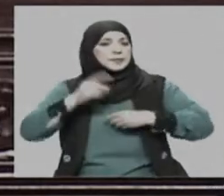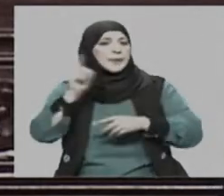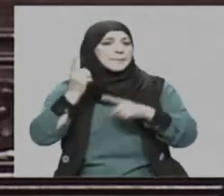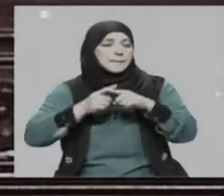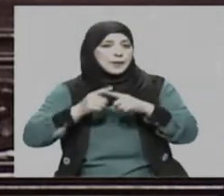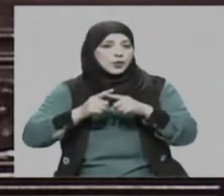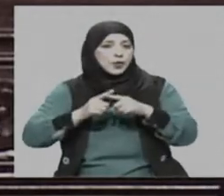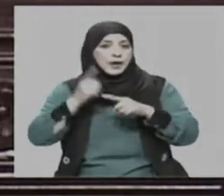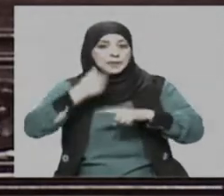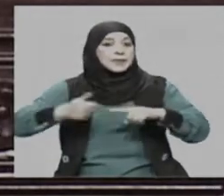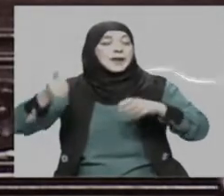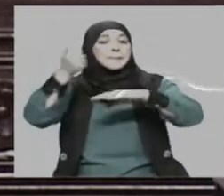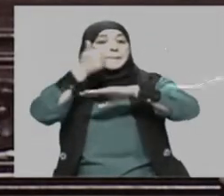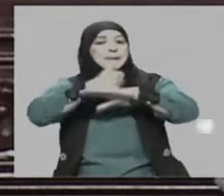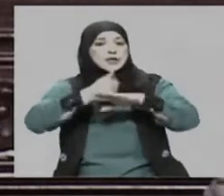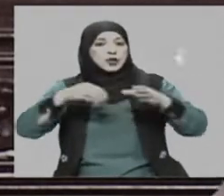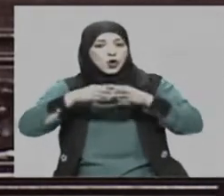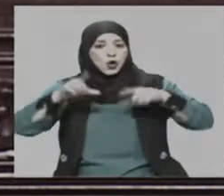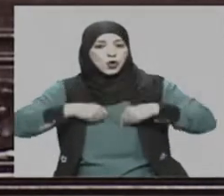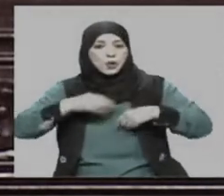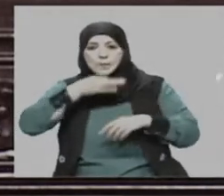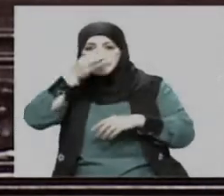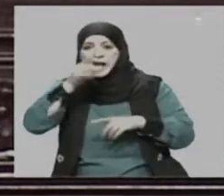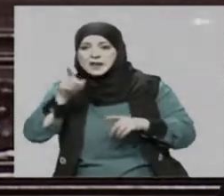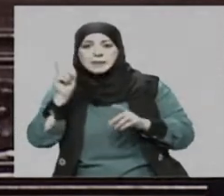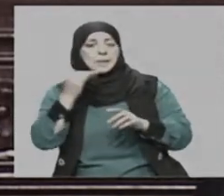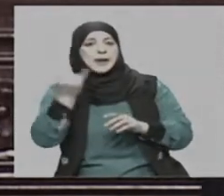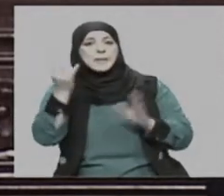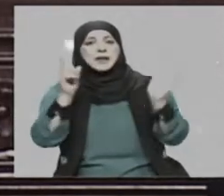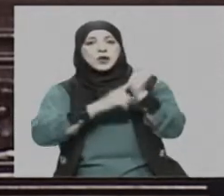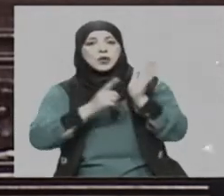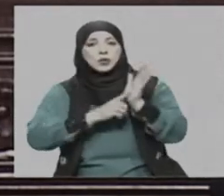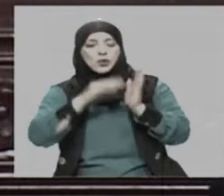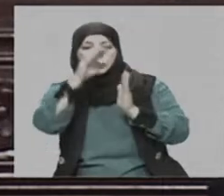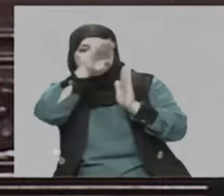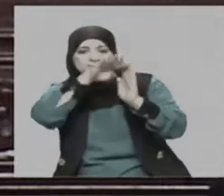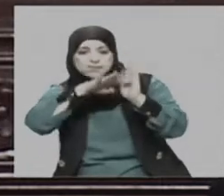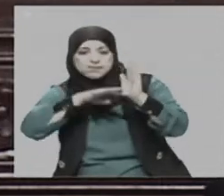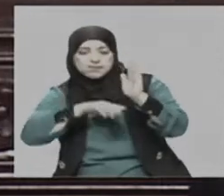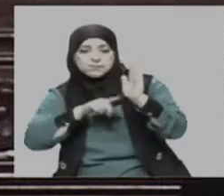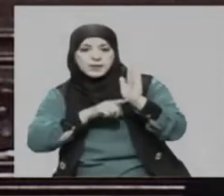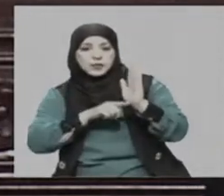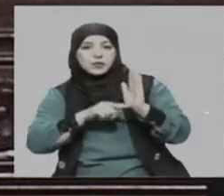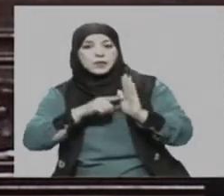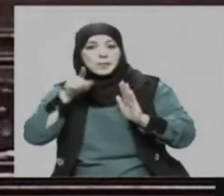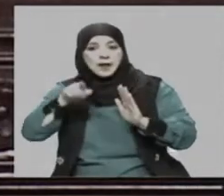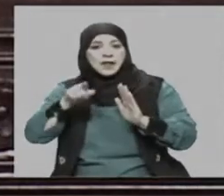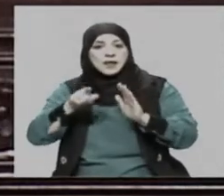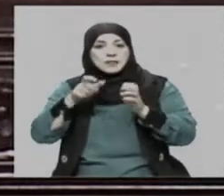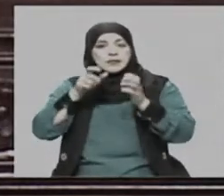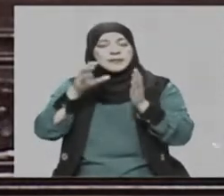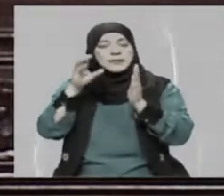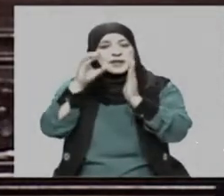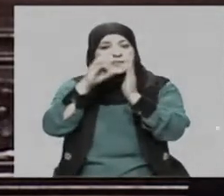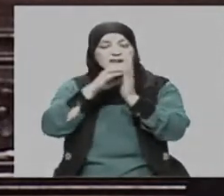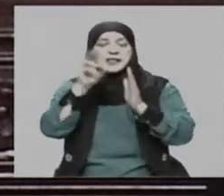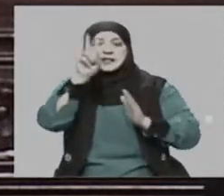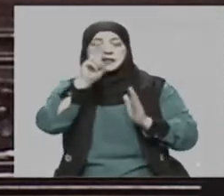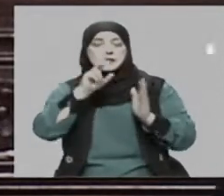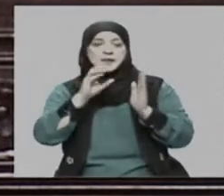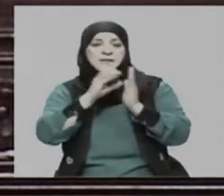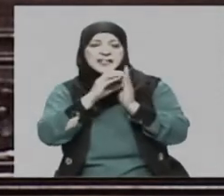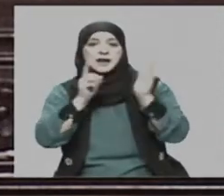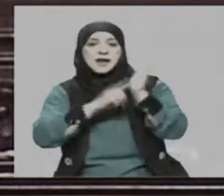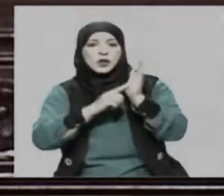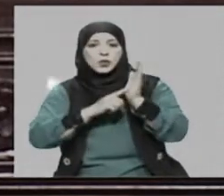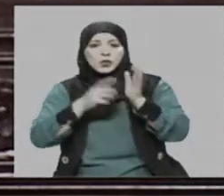رئاسة الحكومة قالت هذا ما يصيرش بمنشور، هذايا ما هو هذايا توسيع للنص القانوني، ما عندناش